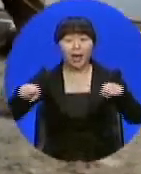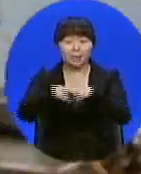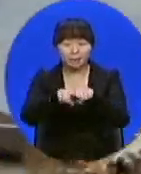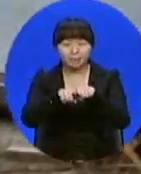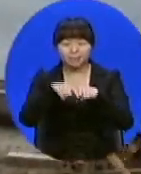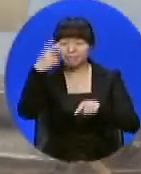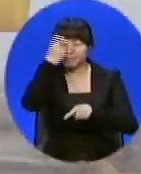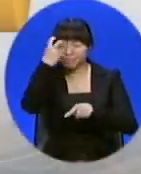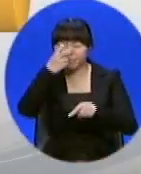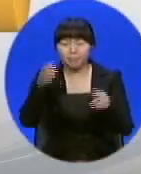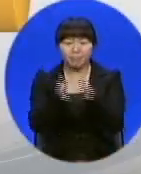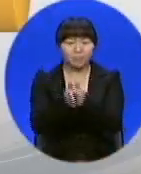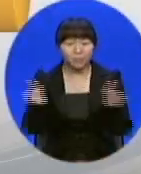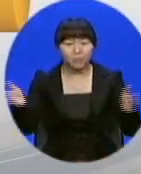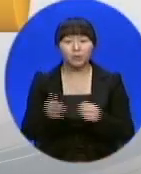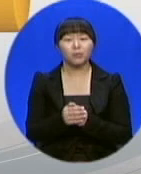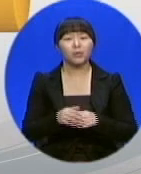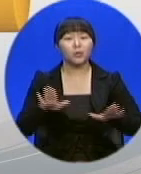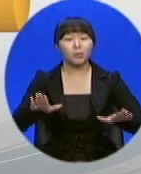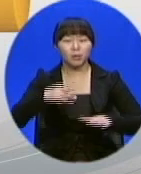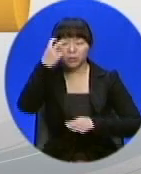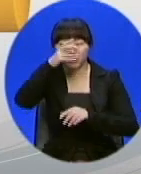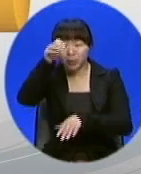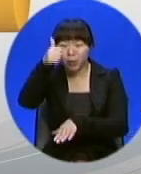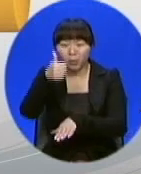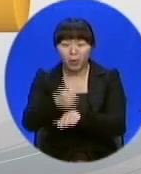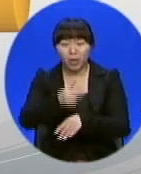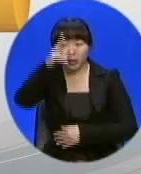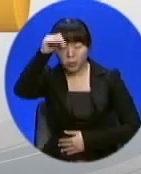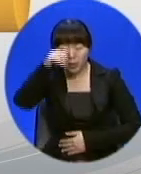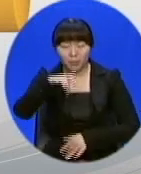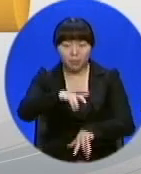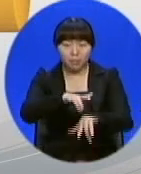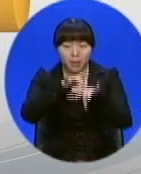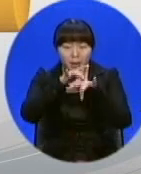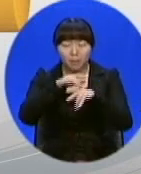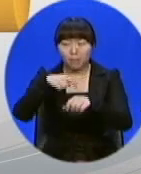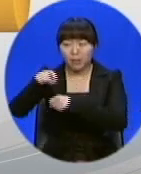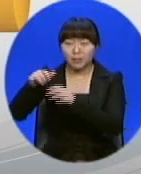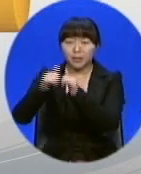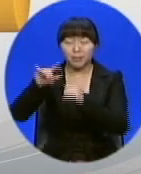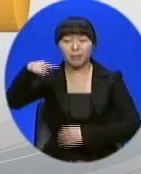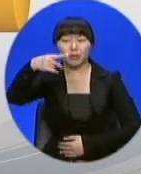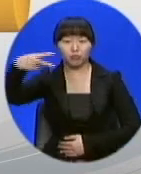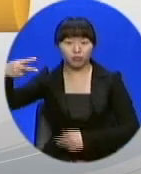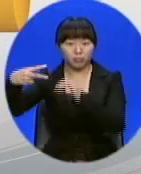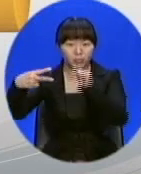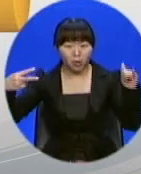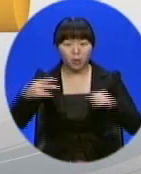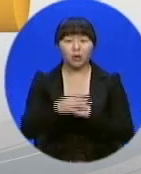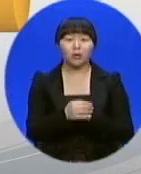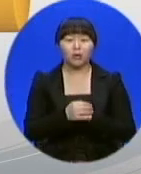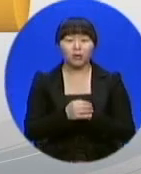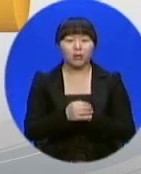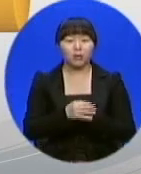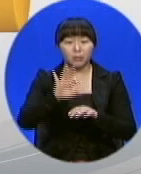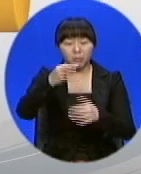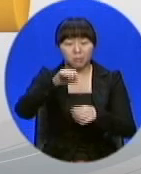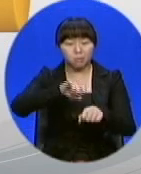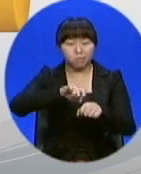일제수색을 펼쳤습니다. 이번 일제수색 결과 경찰은 실종 가출인 102명, 임금체불